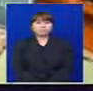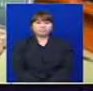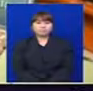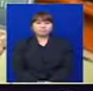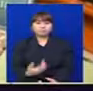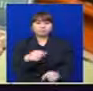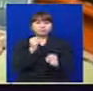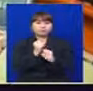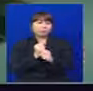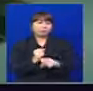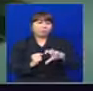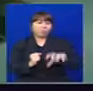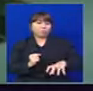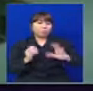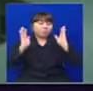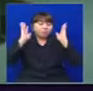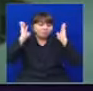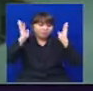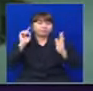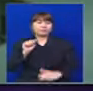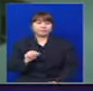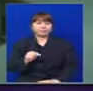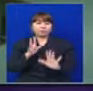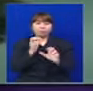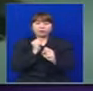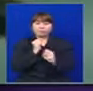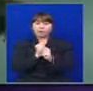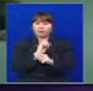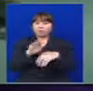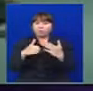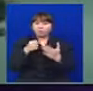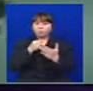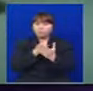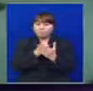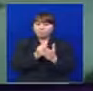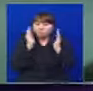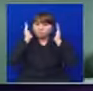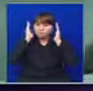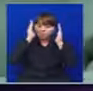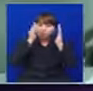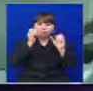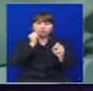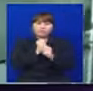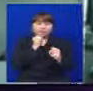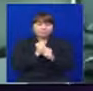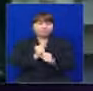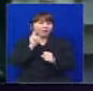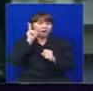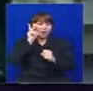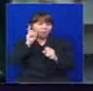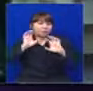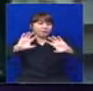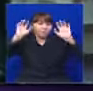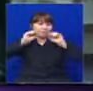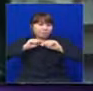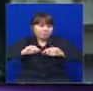การทำงานของกรมประชาสัมพันธ์เจ้าหน้าที่ทุกคนยังคงมุ่งมั่นในการทำหน้าที่สื่อสารมวลชนของรัฐสร้าง